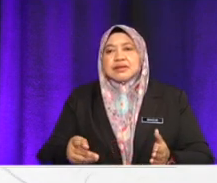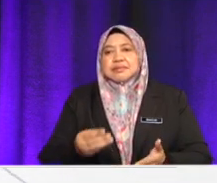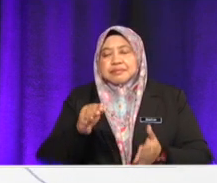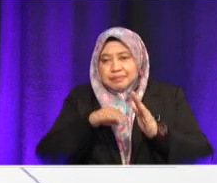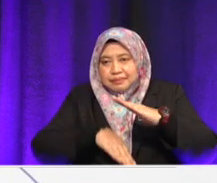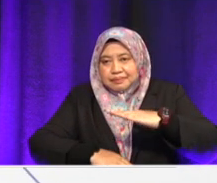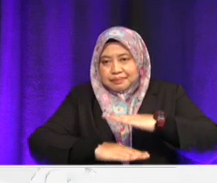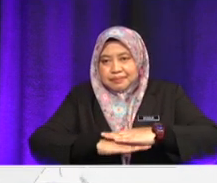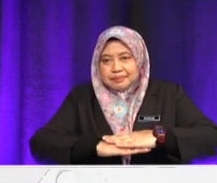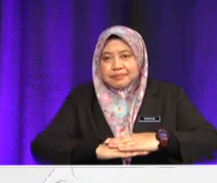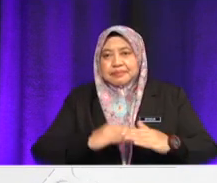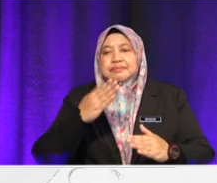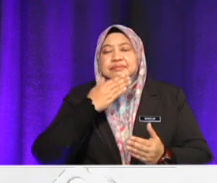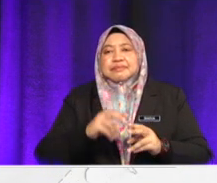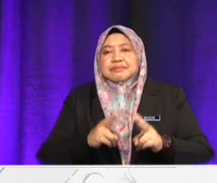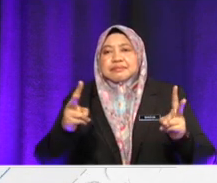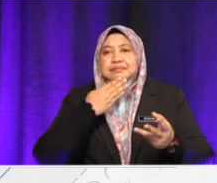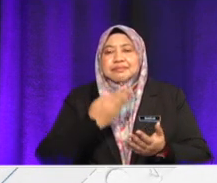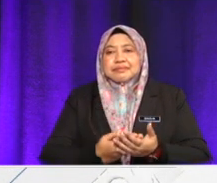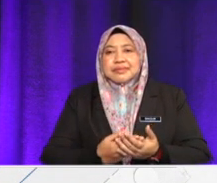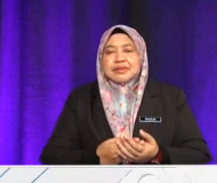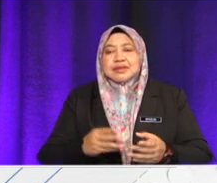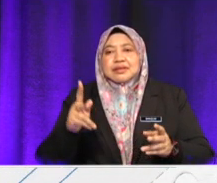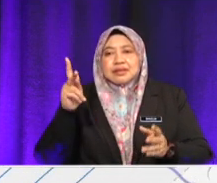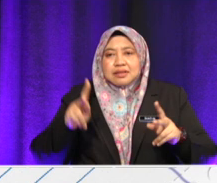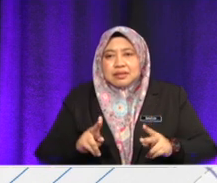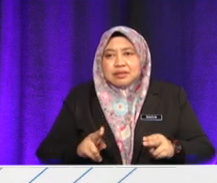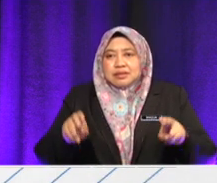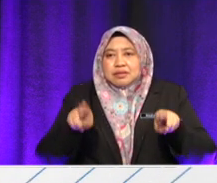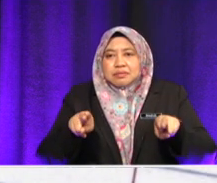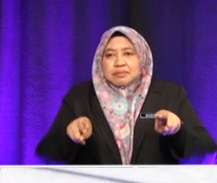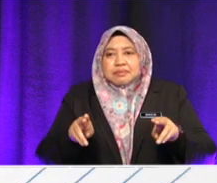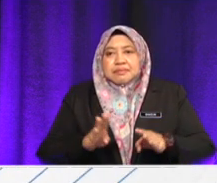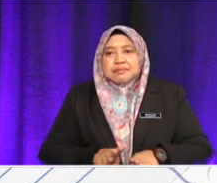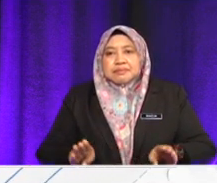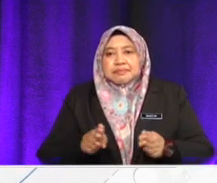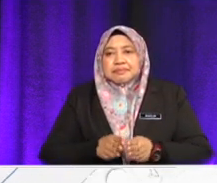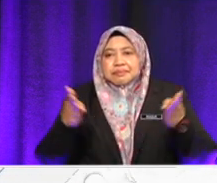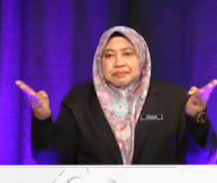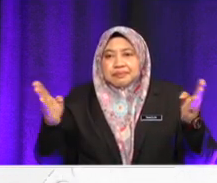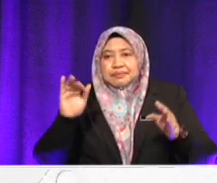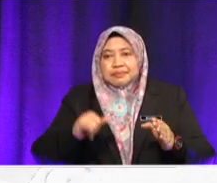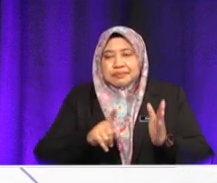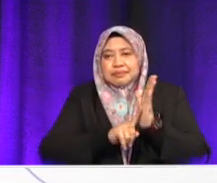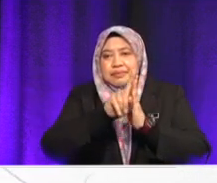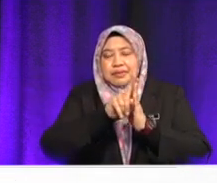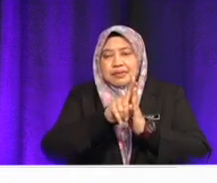sangat baik ke upayaan berbahasa yang tinggi efektif maksudnya berkesan